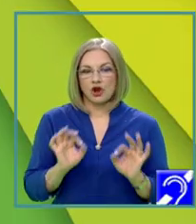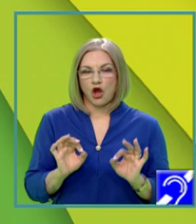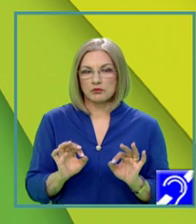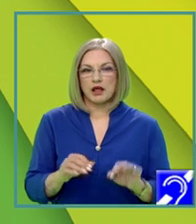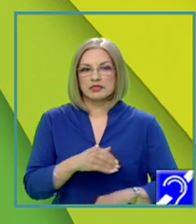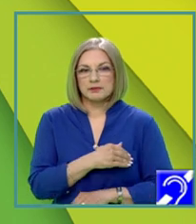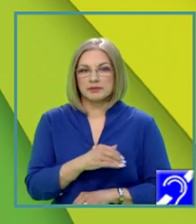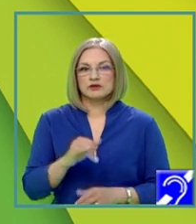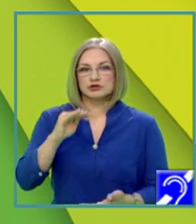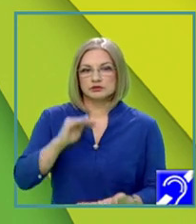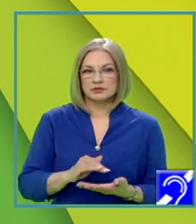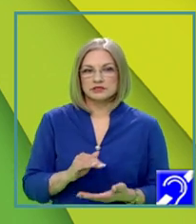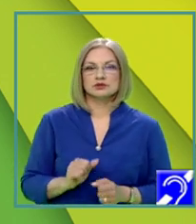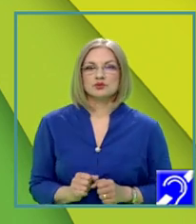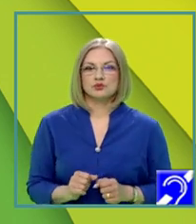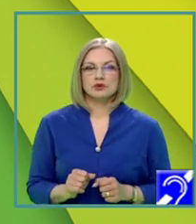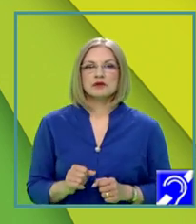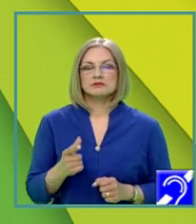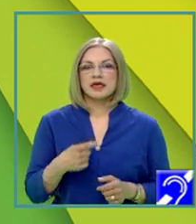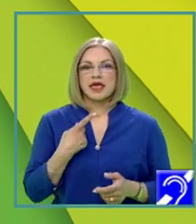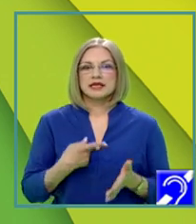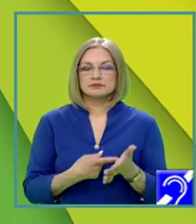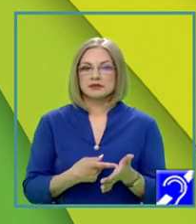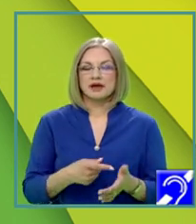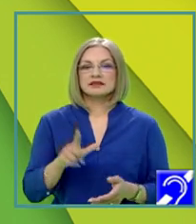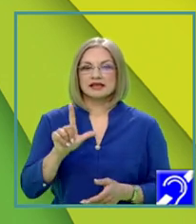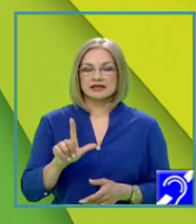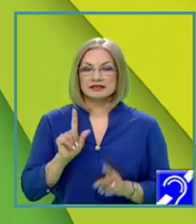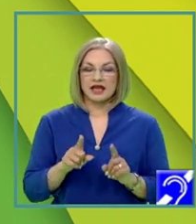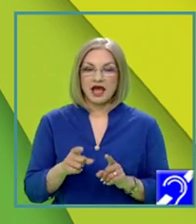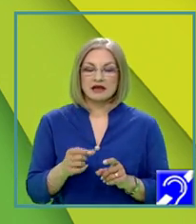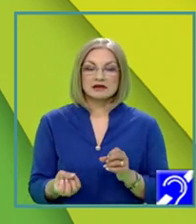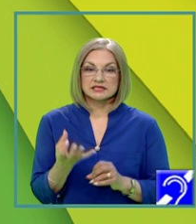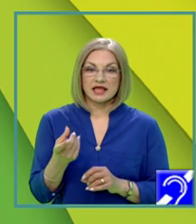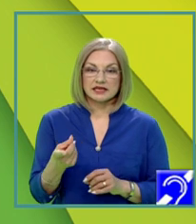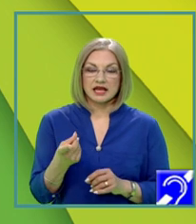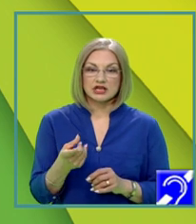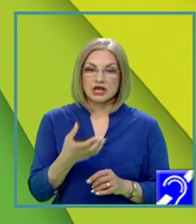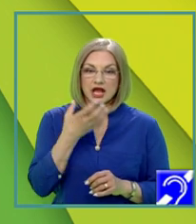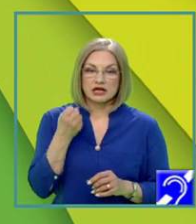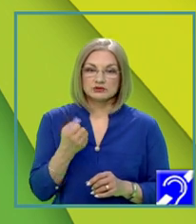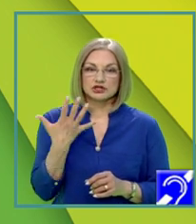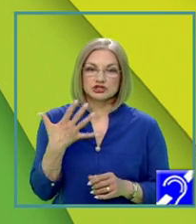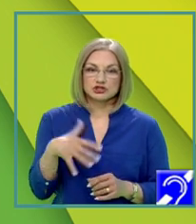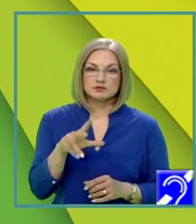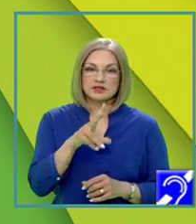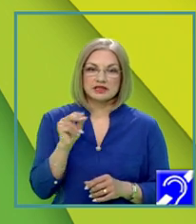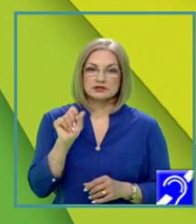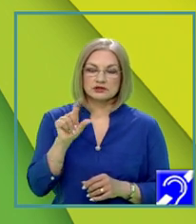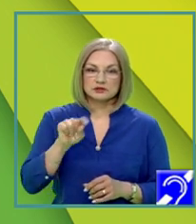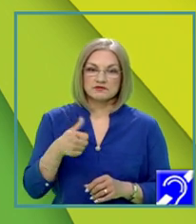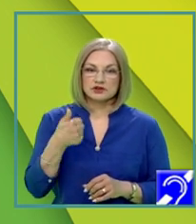Celsius și o atmosferă exprimat în litri dacă din dreapta sa degajat o căldură de 5.300